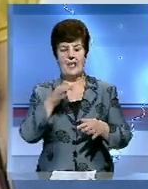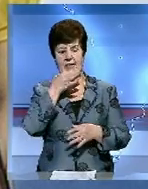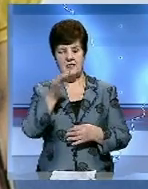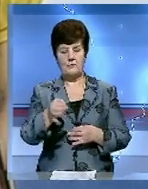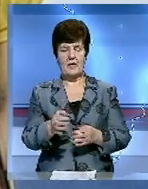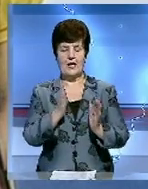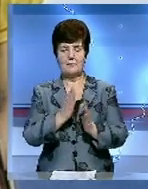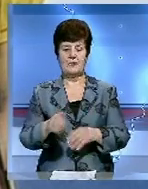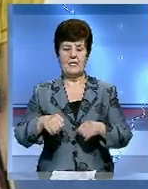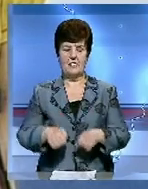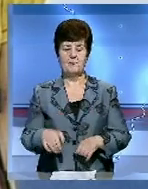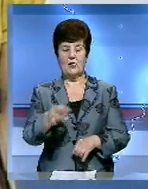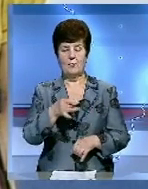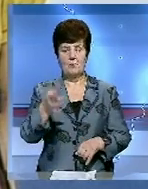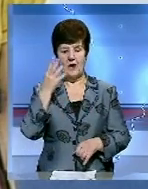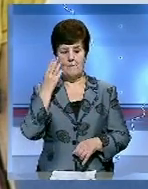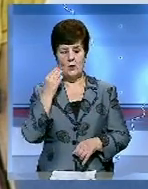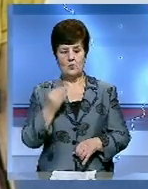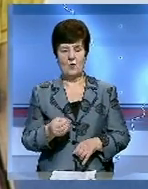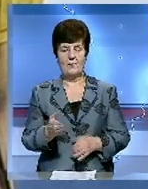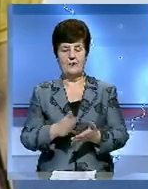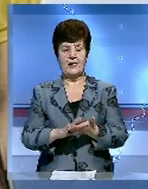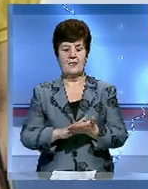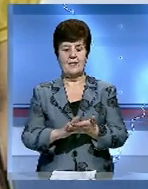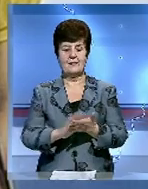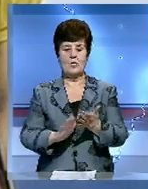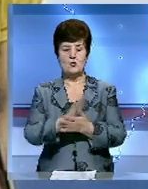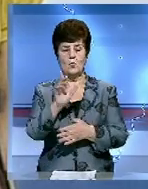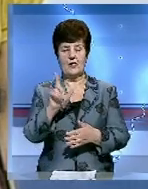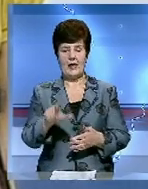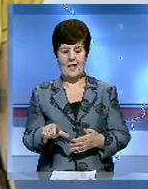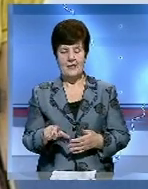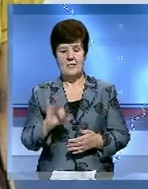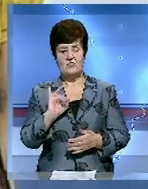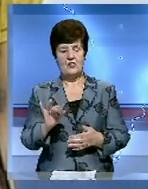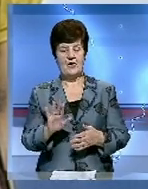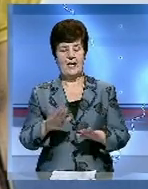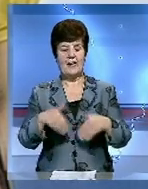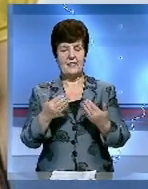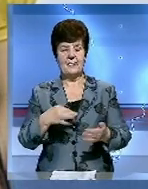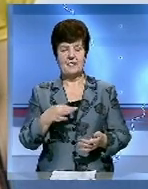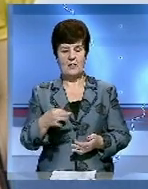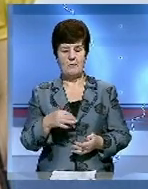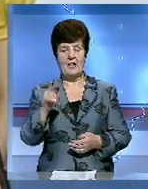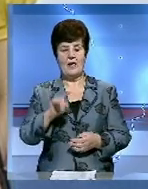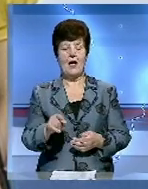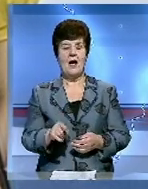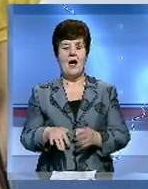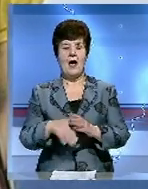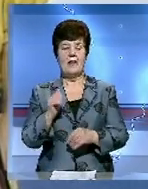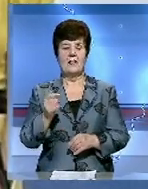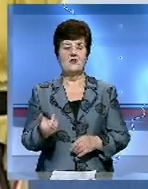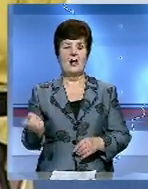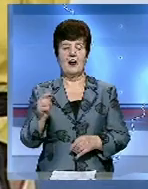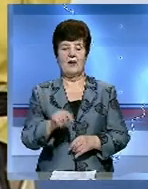omului în Republica Moldova, atât în calitate de jurnalist, de onegist, dar și candidat independent la alegeri. Cel care vine cu foarte